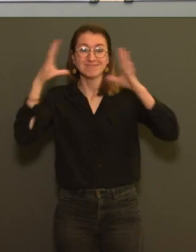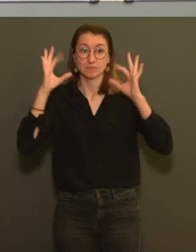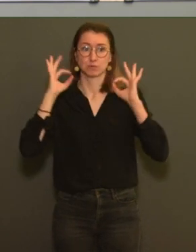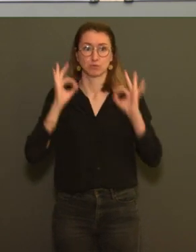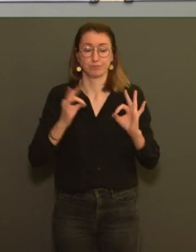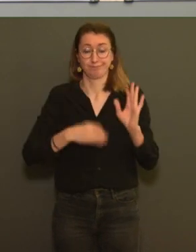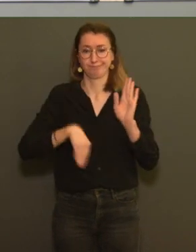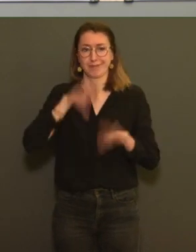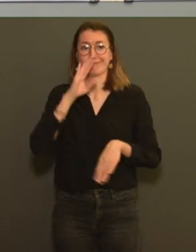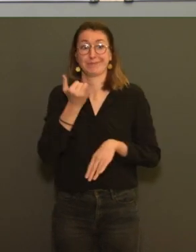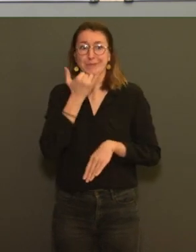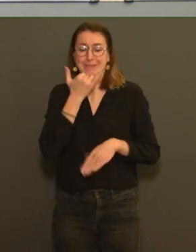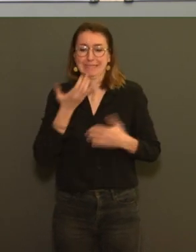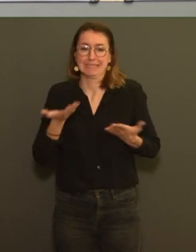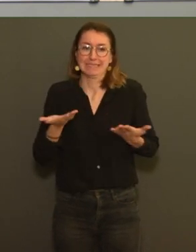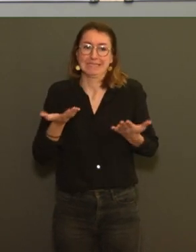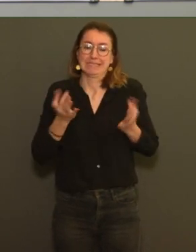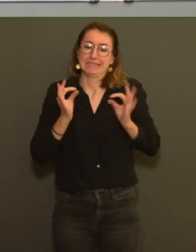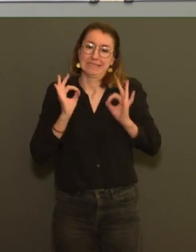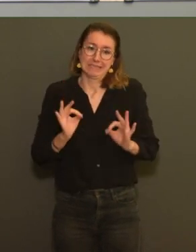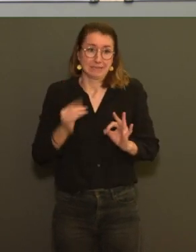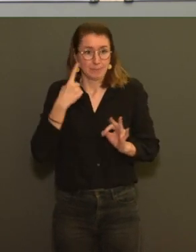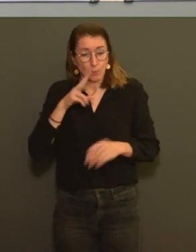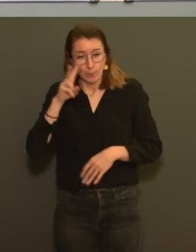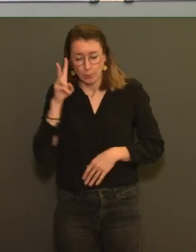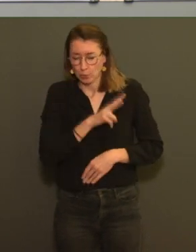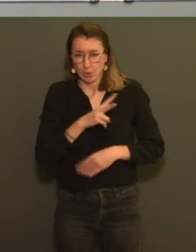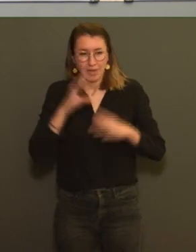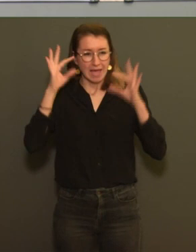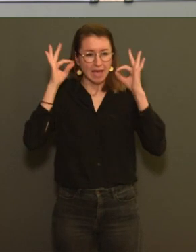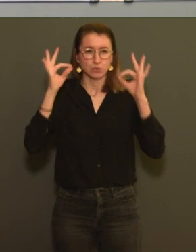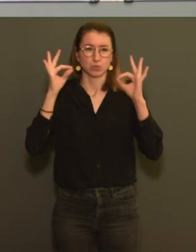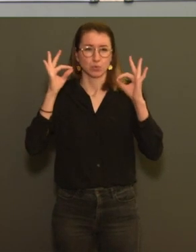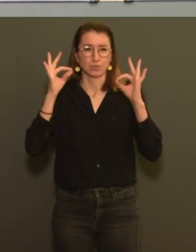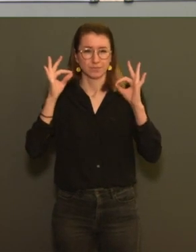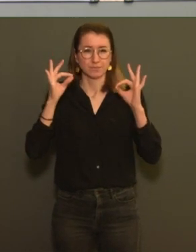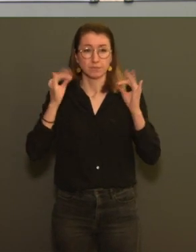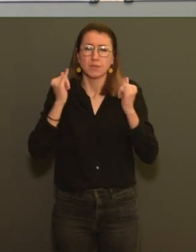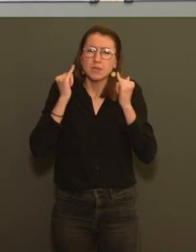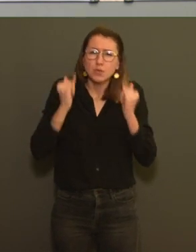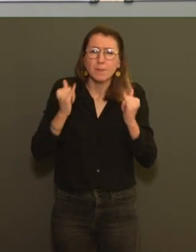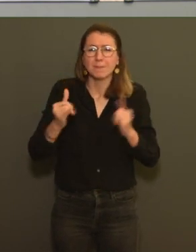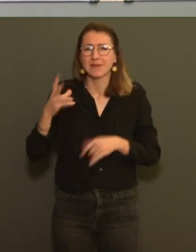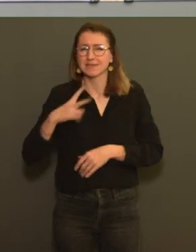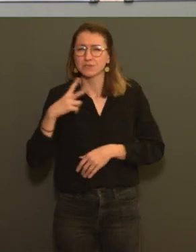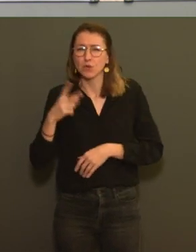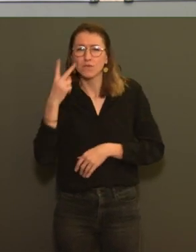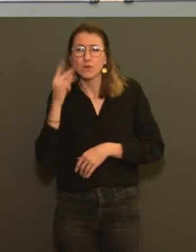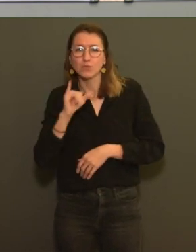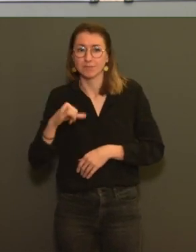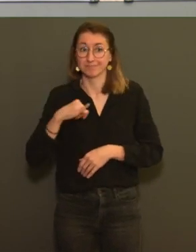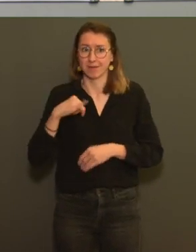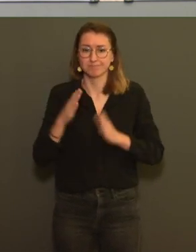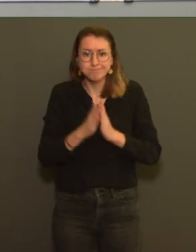est clair que nous devons suivre ceci avec prudence, mais certainement avec intérêt. Nous pouvons et